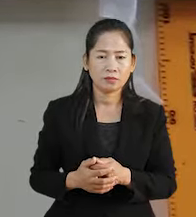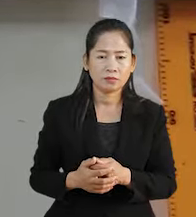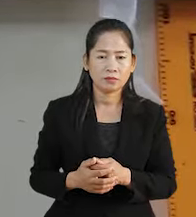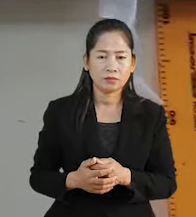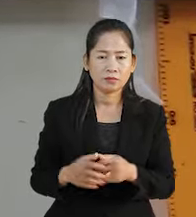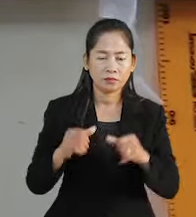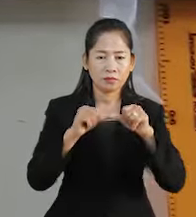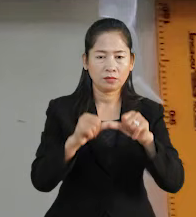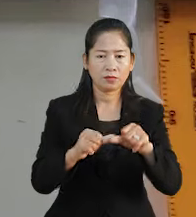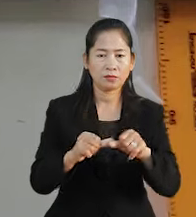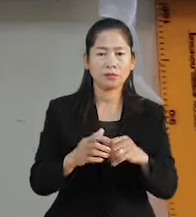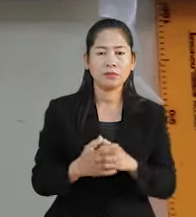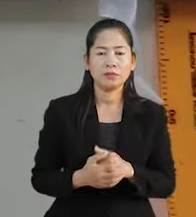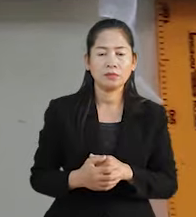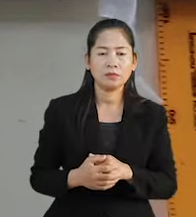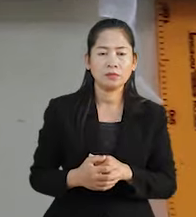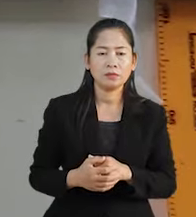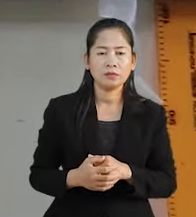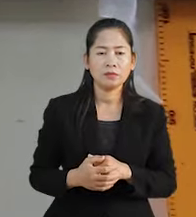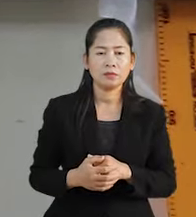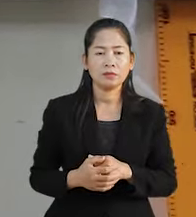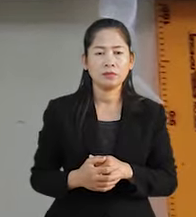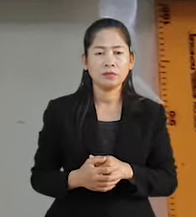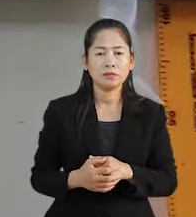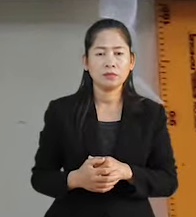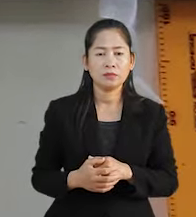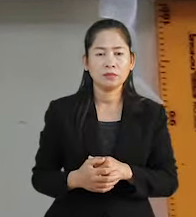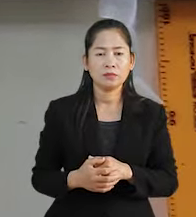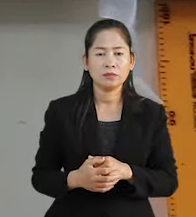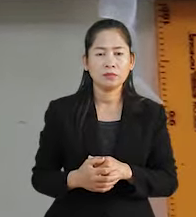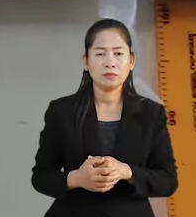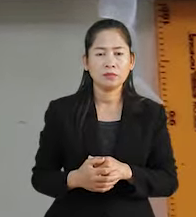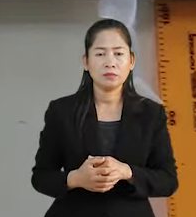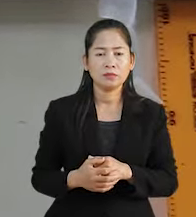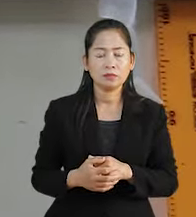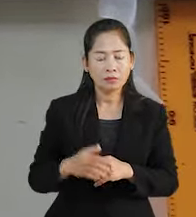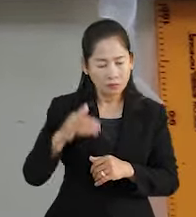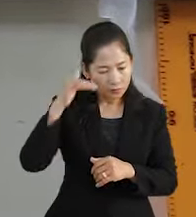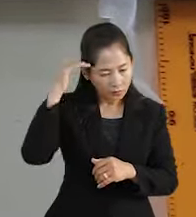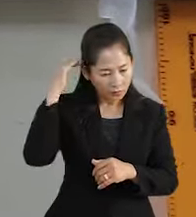តោះទៀតកូនចាគា